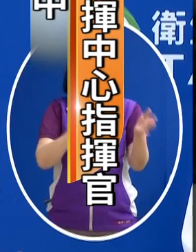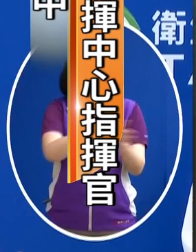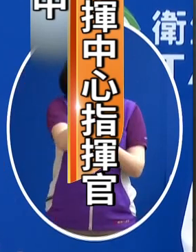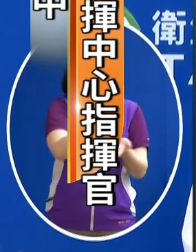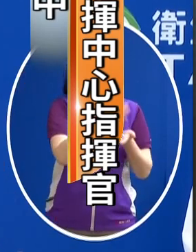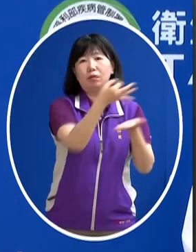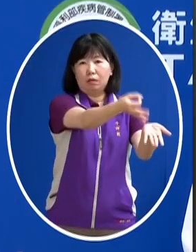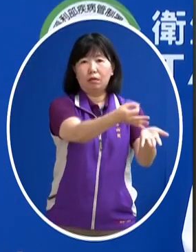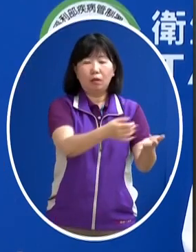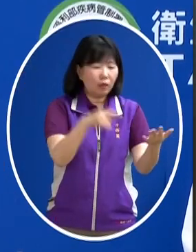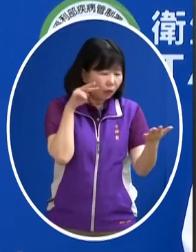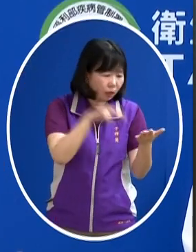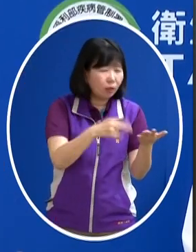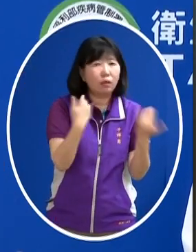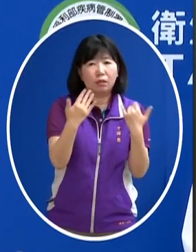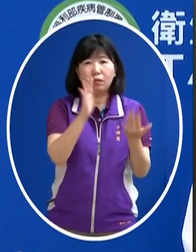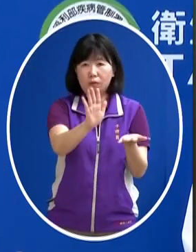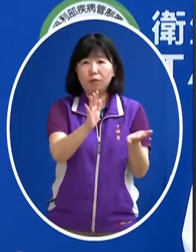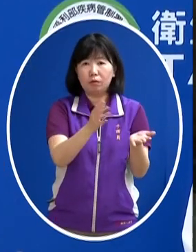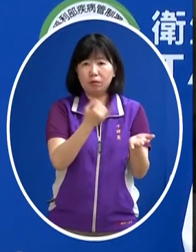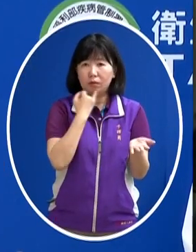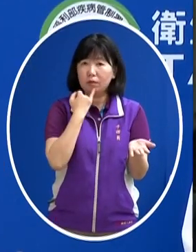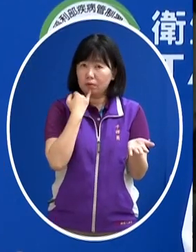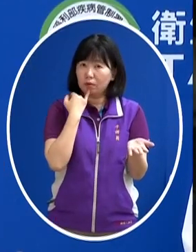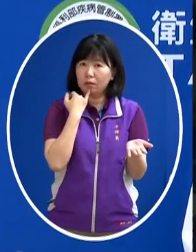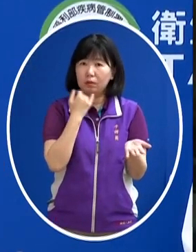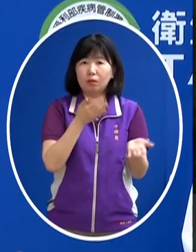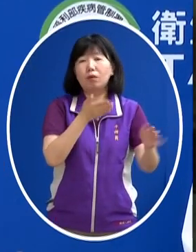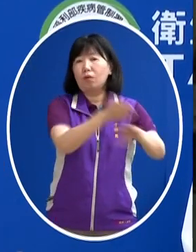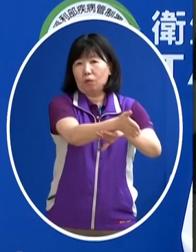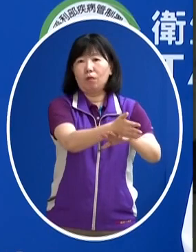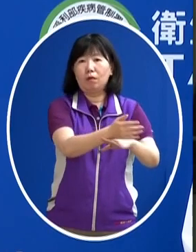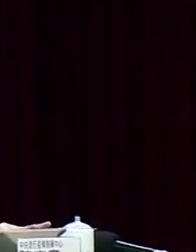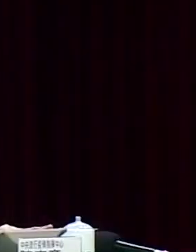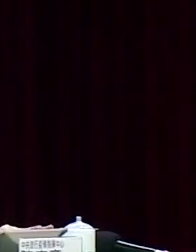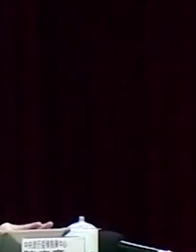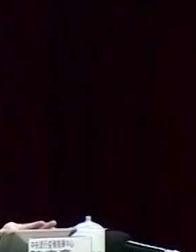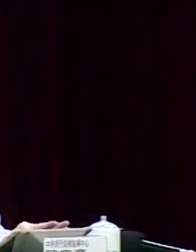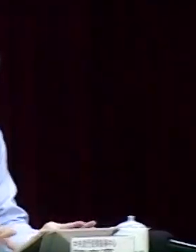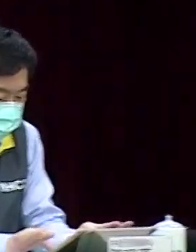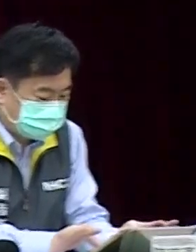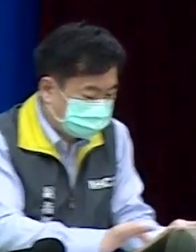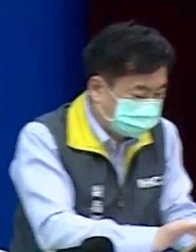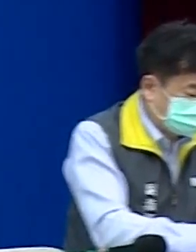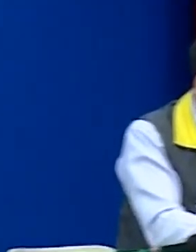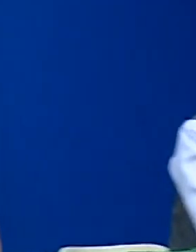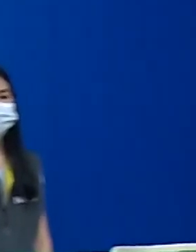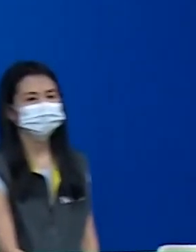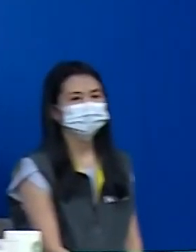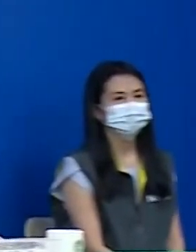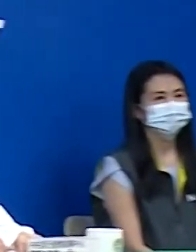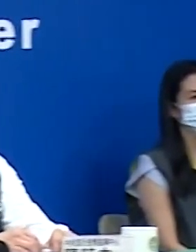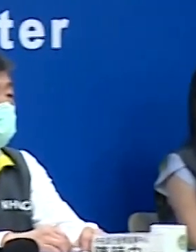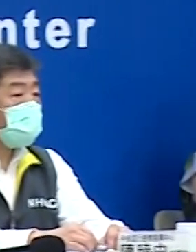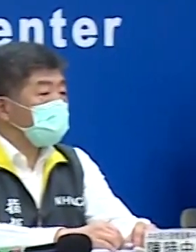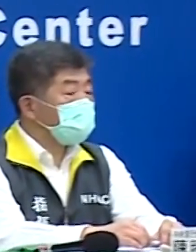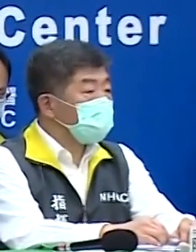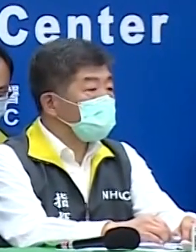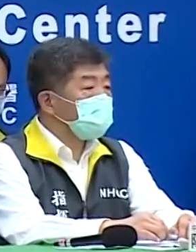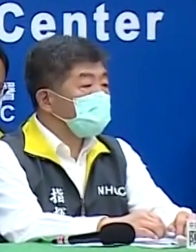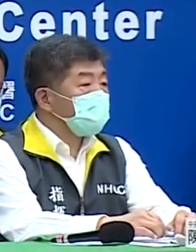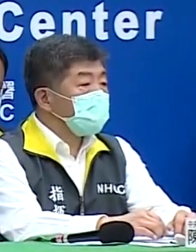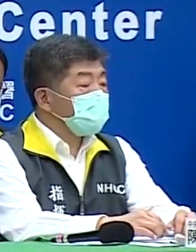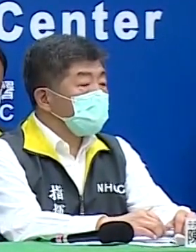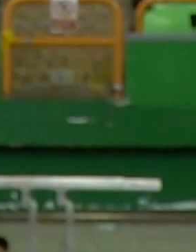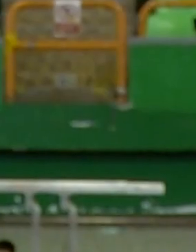审，好一看就很清楚的，好可以过或不可以过。 面对国内疫情又下防掉啊，指挥中心